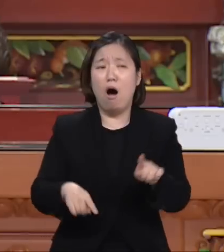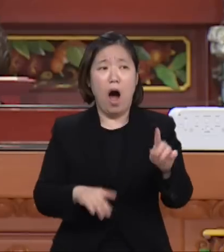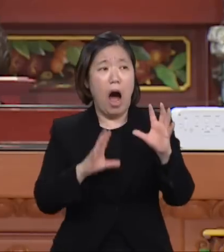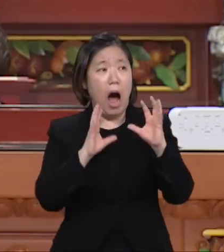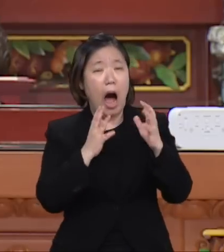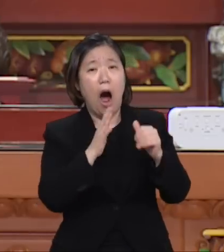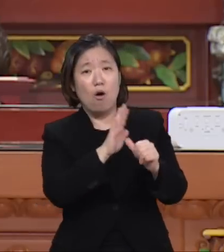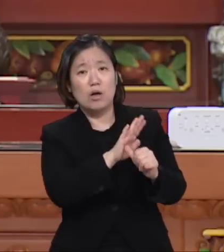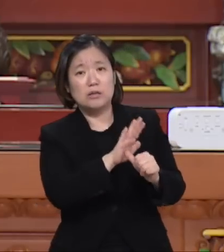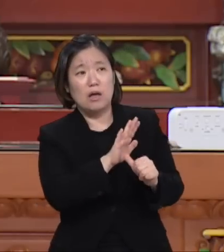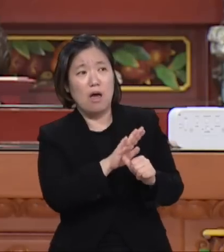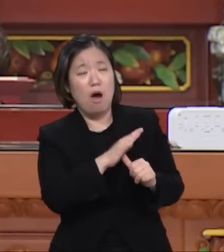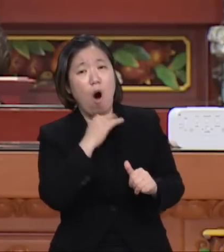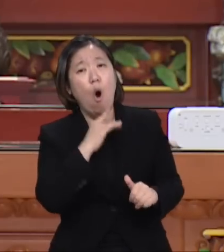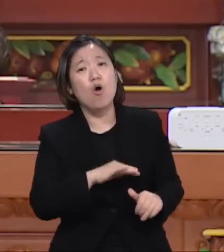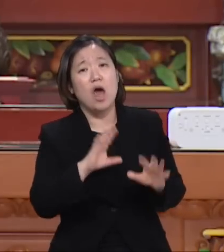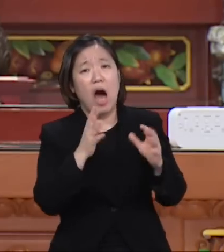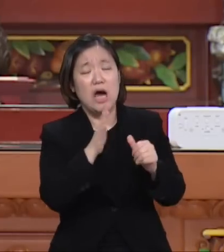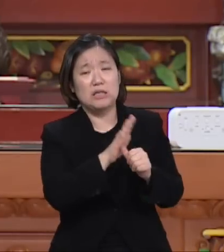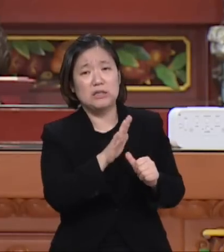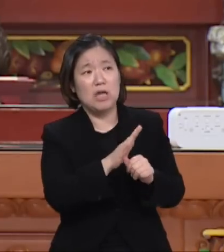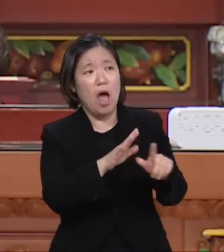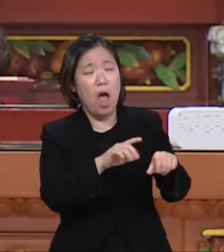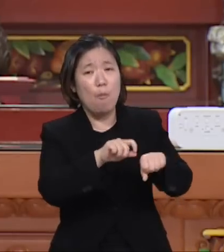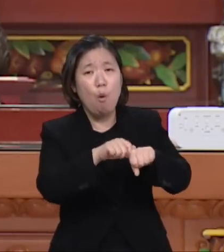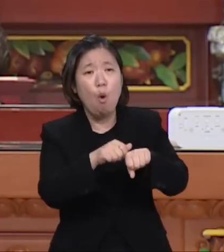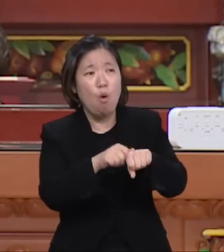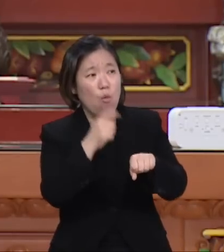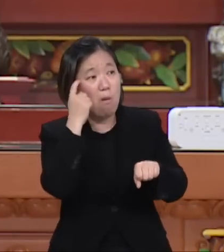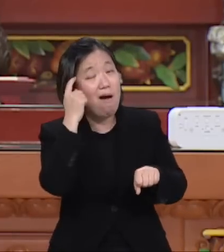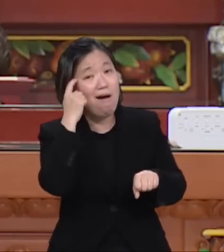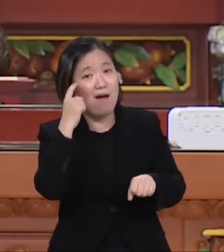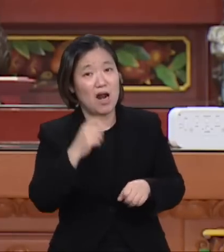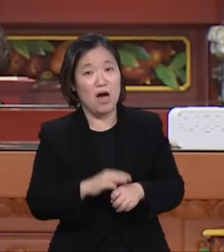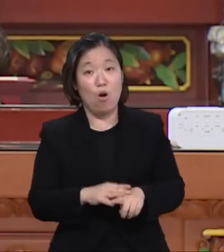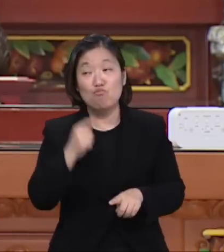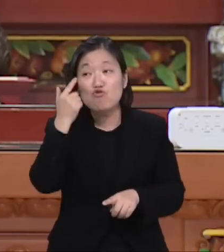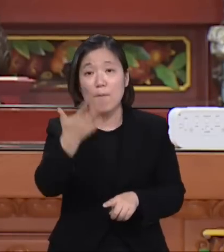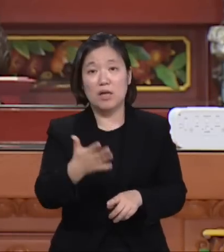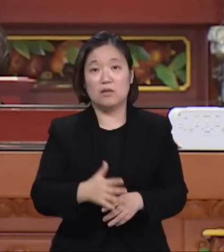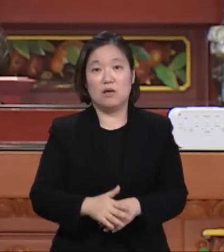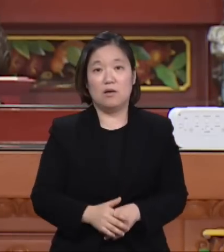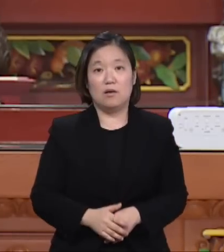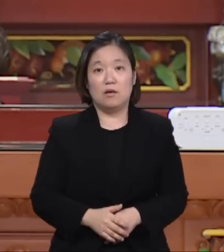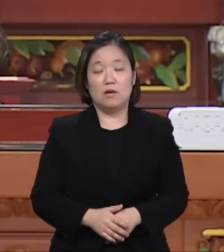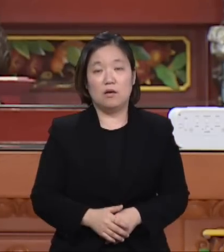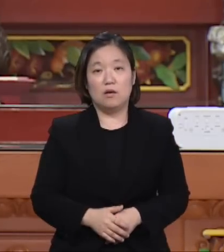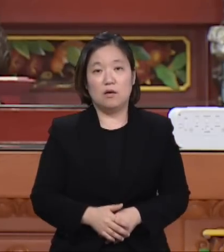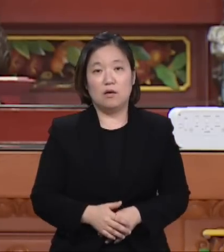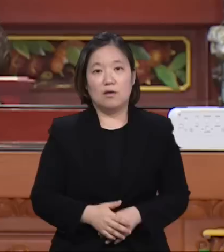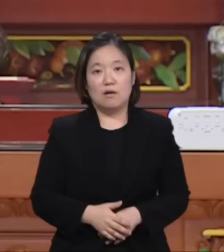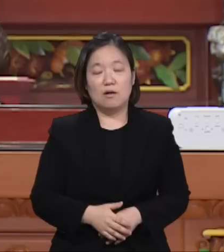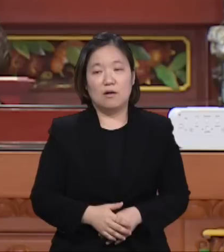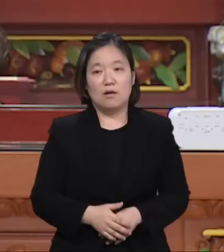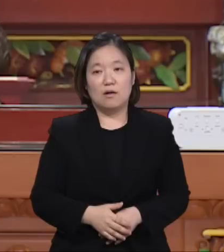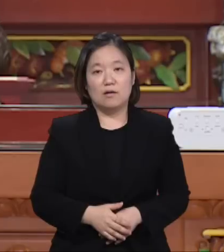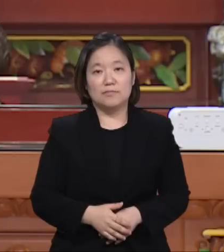애들은 저 어린애들은 왜 저런 벌을 받고 있는 거예요 했더니 잘 들어보세요